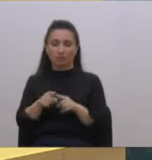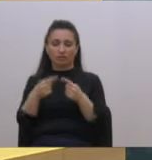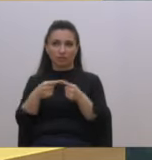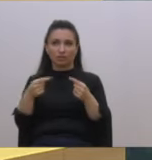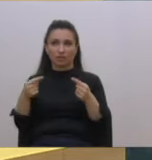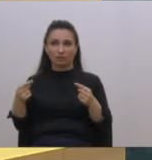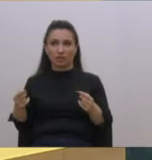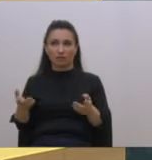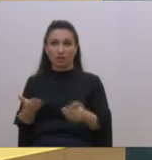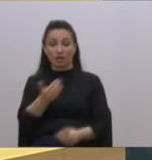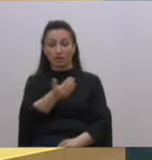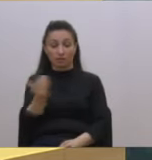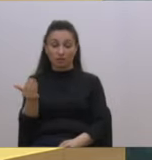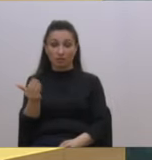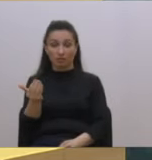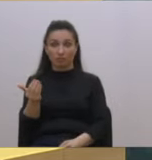შემდეგ. თქვენ